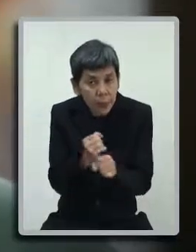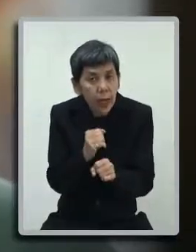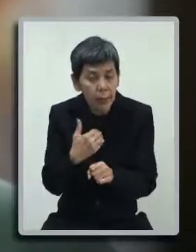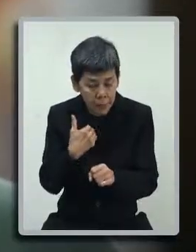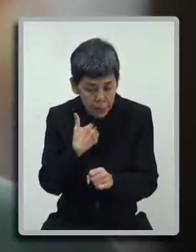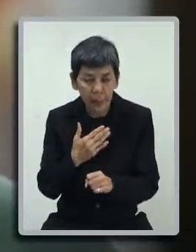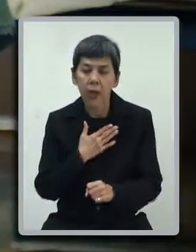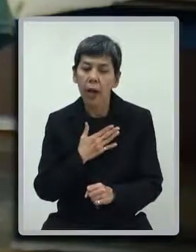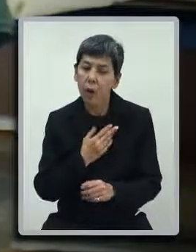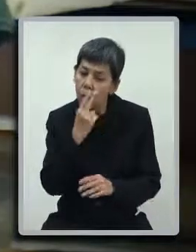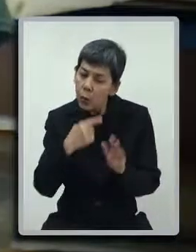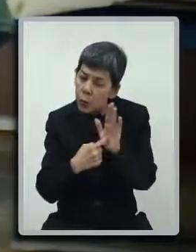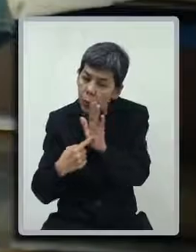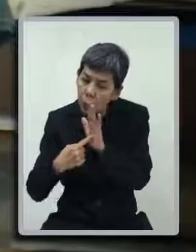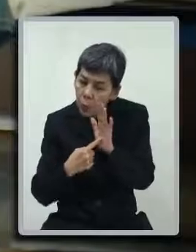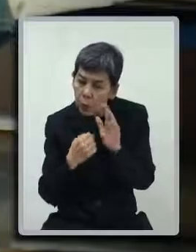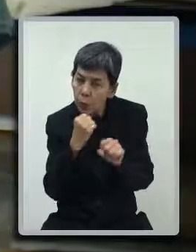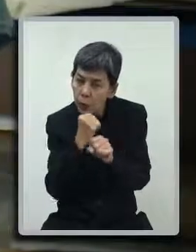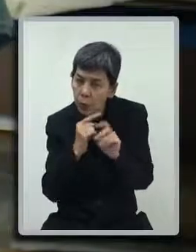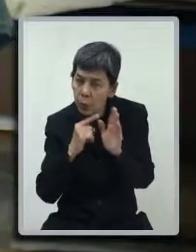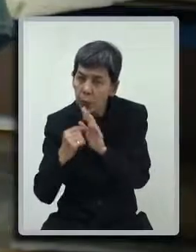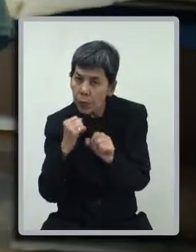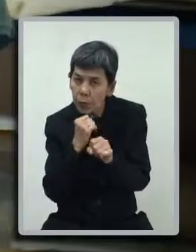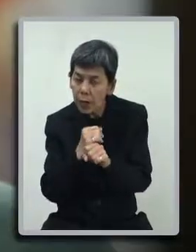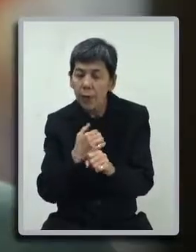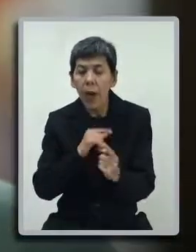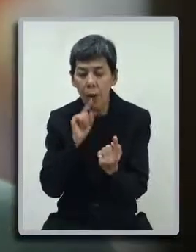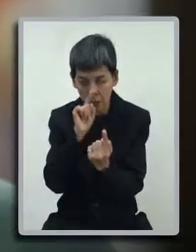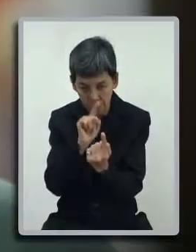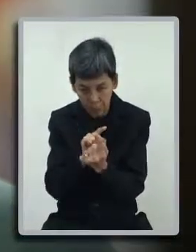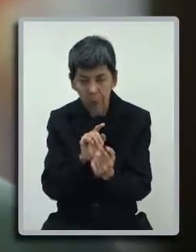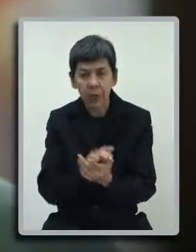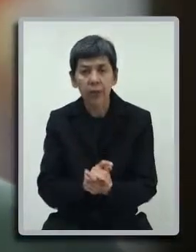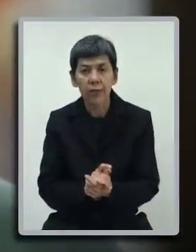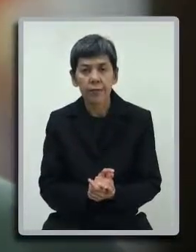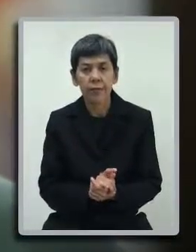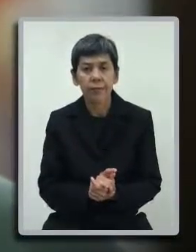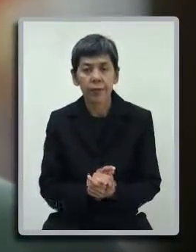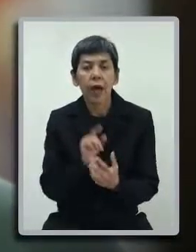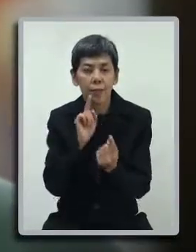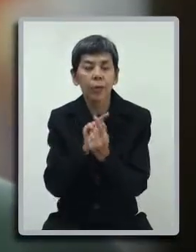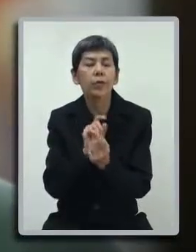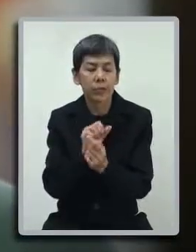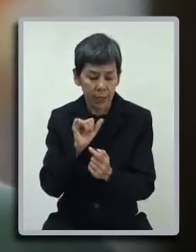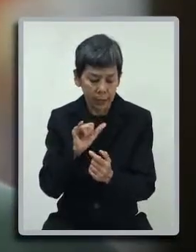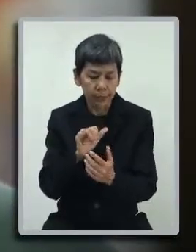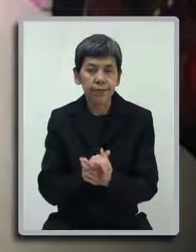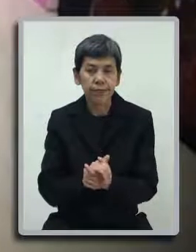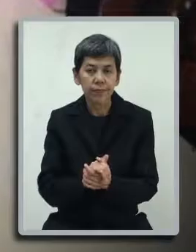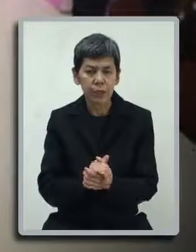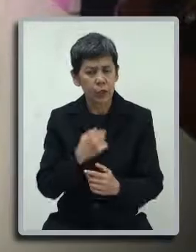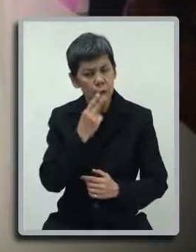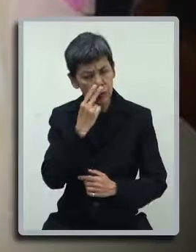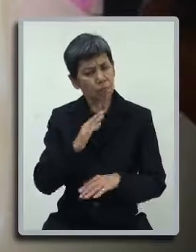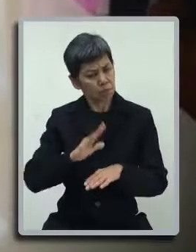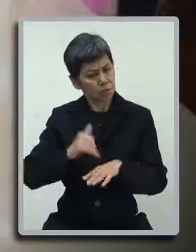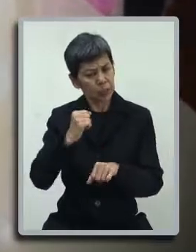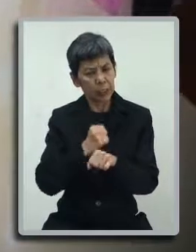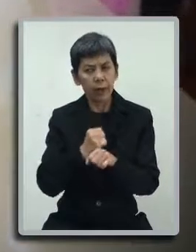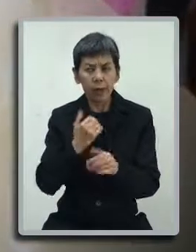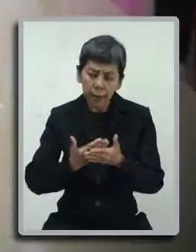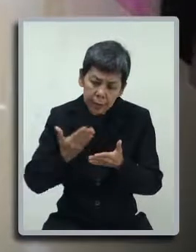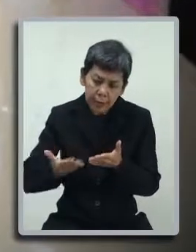ไรพวกนี้ครับแล้วก็ขอดูผลงานทั้งหมดที่มีอะไรพวกนี้ครับแล้วก็นัดเจอกันนะครับที่แกลเลอรี่ที่ลาดพร้าวรู้สึกว่าแกชอบผล